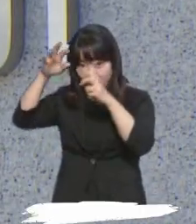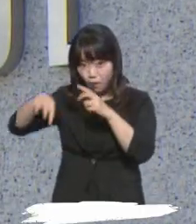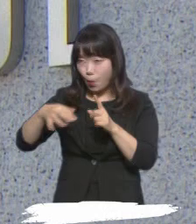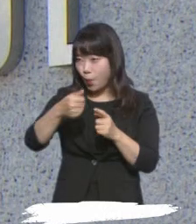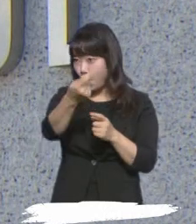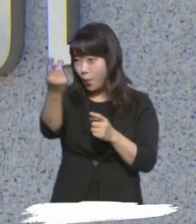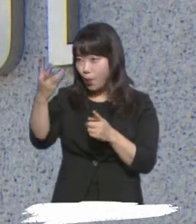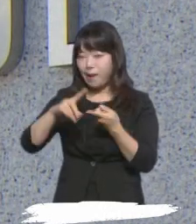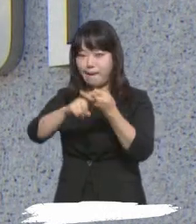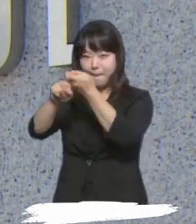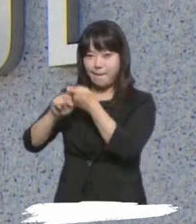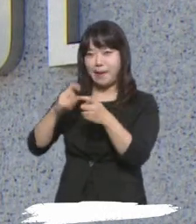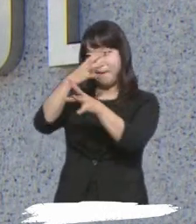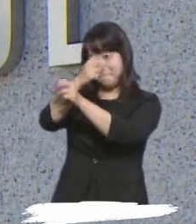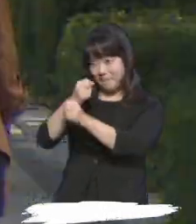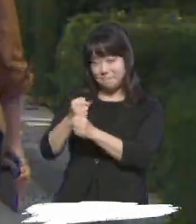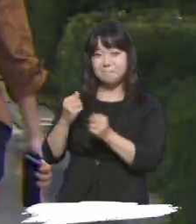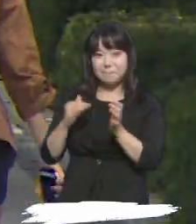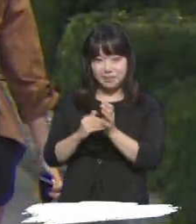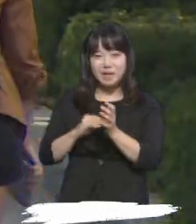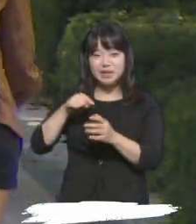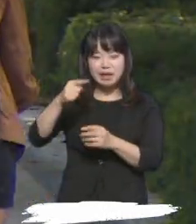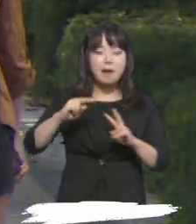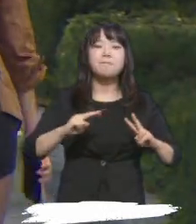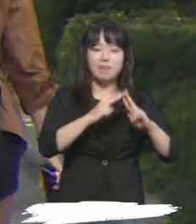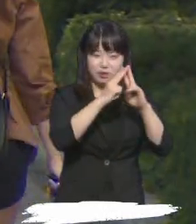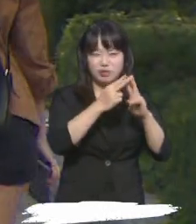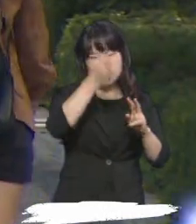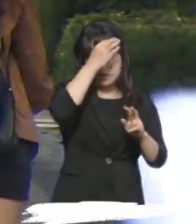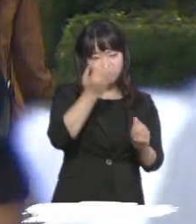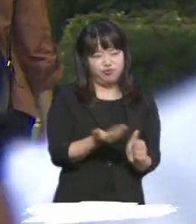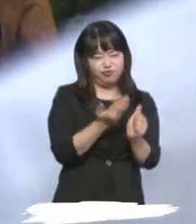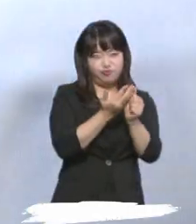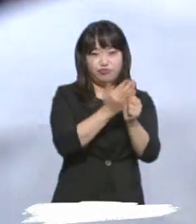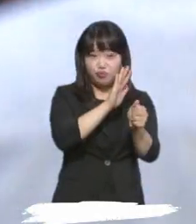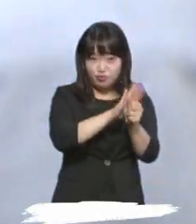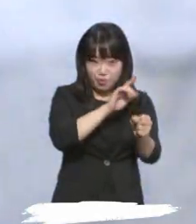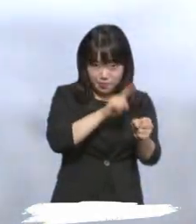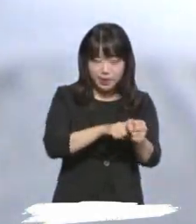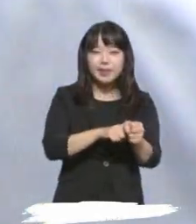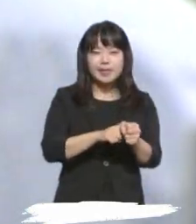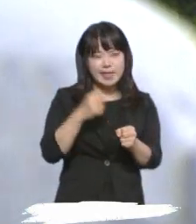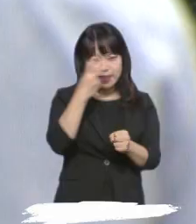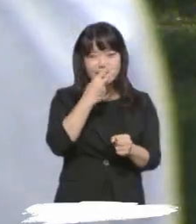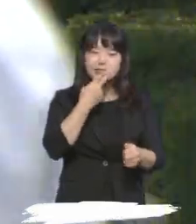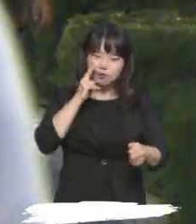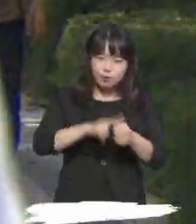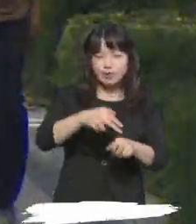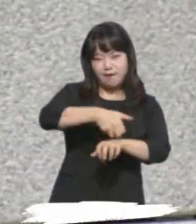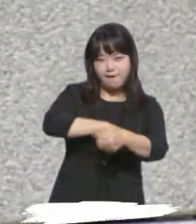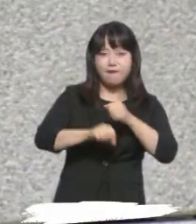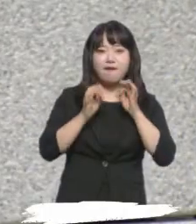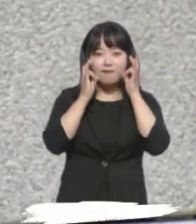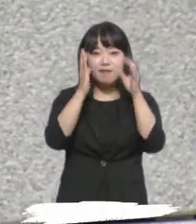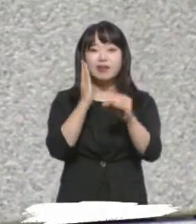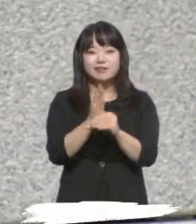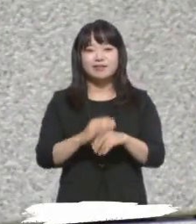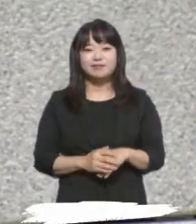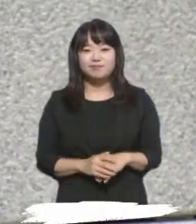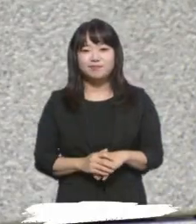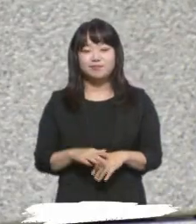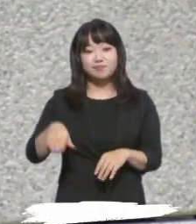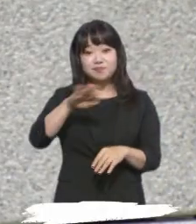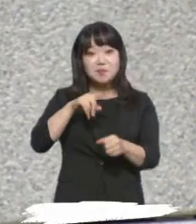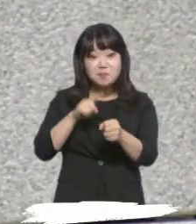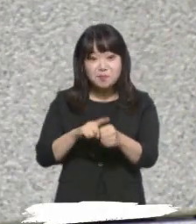대학과 업무 협약을 넓히며 반도체 마이스터고 지정을 목표로 한 제도전에 나섭니다. 저희들의